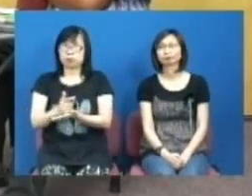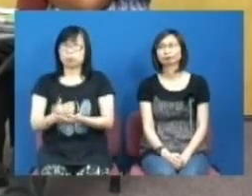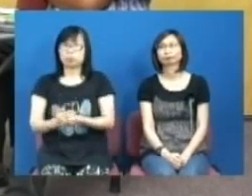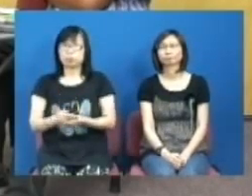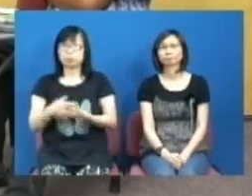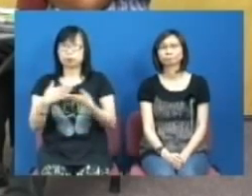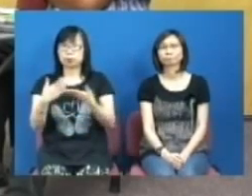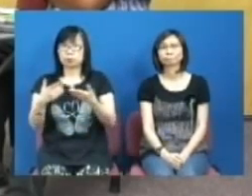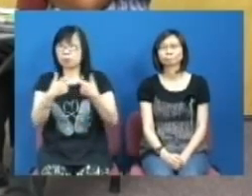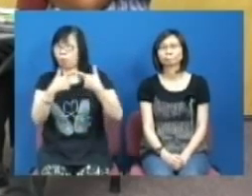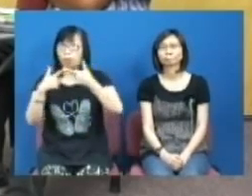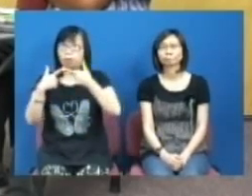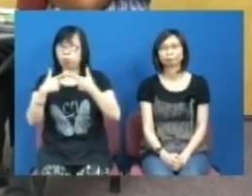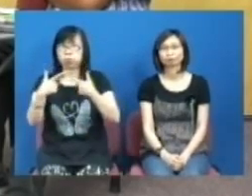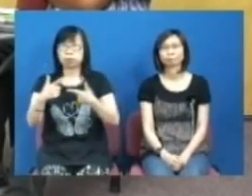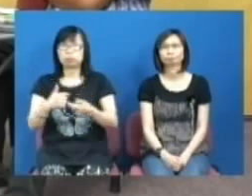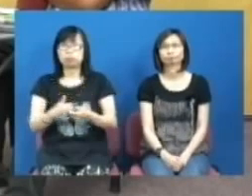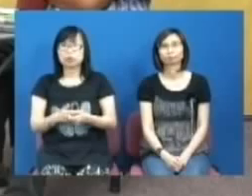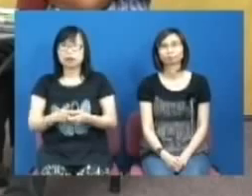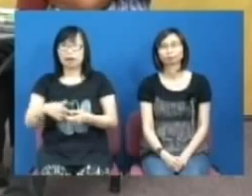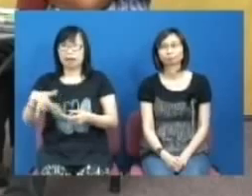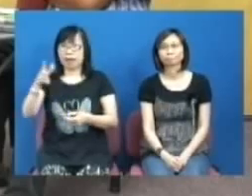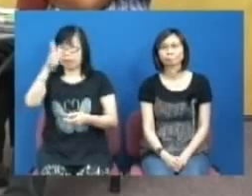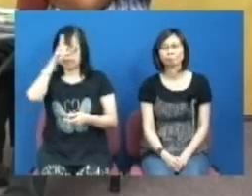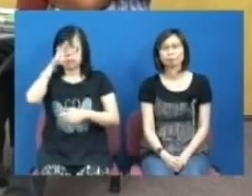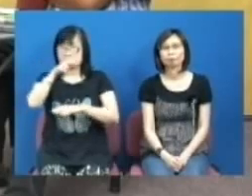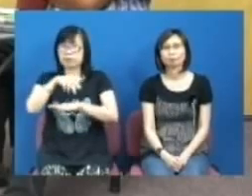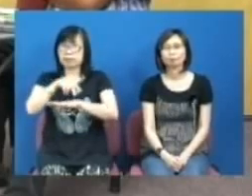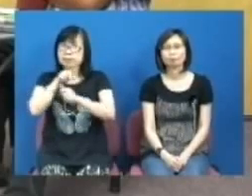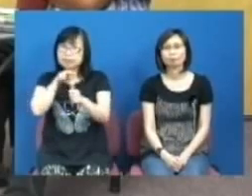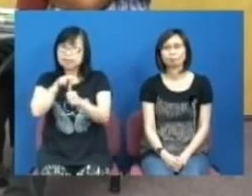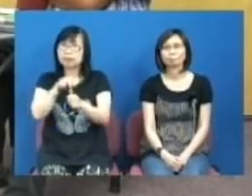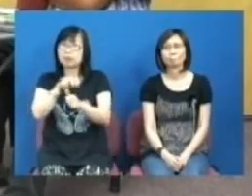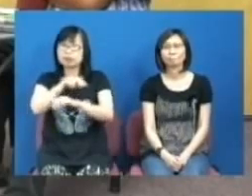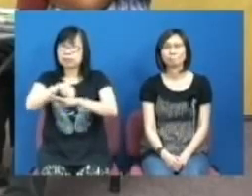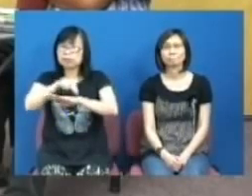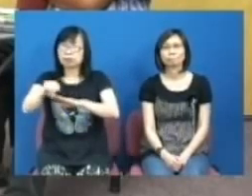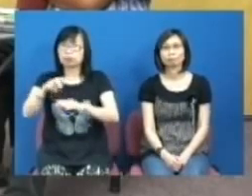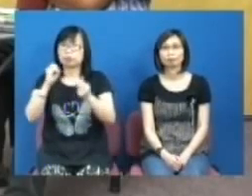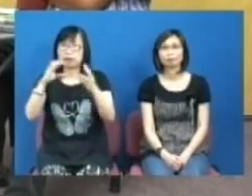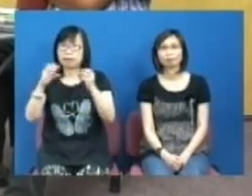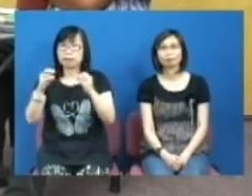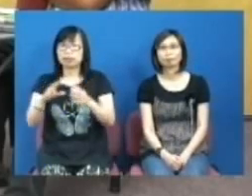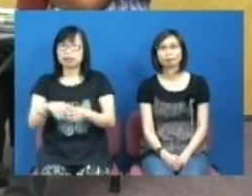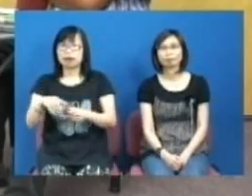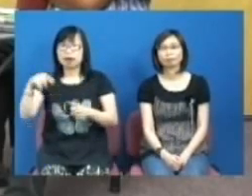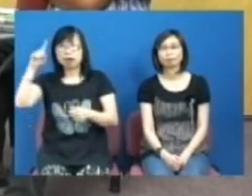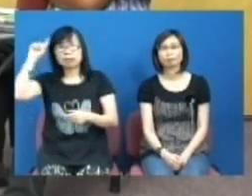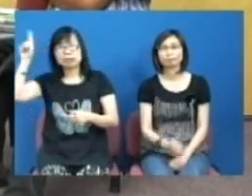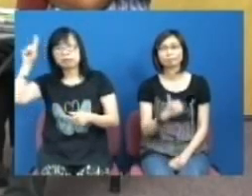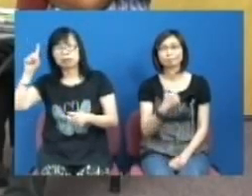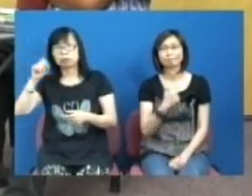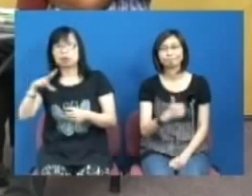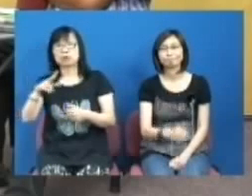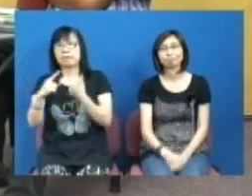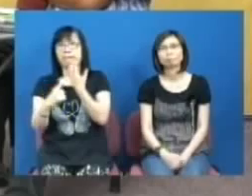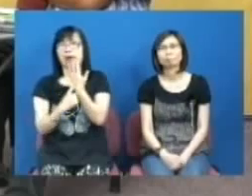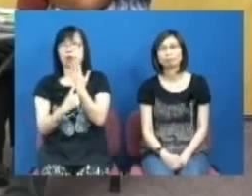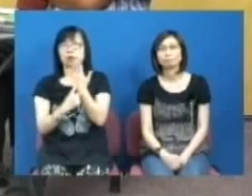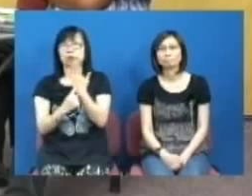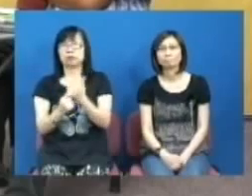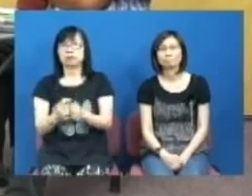有根本對立嘅時候，你喺政制上面同佢談都好難談啦，因為本身每一日都出現矛盾，每一日都要